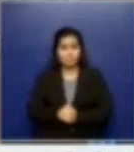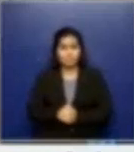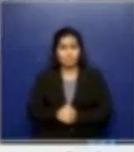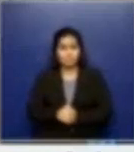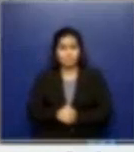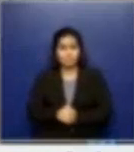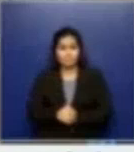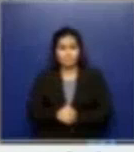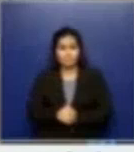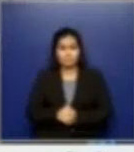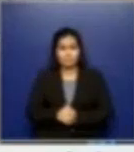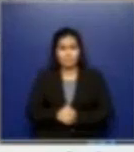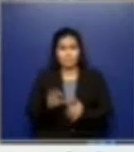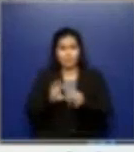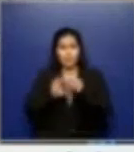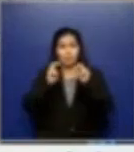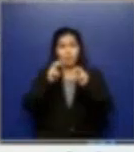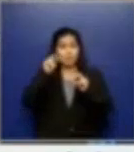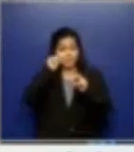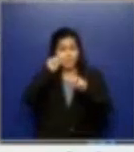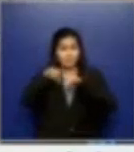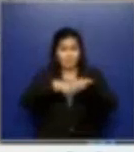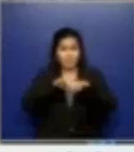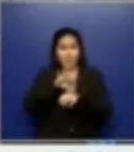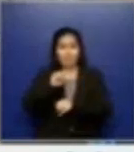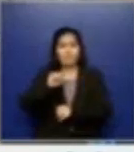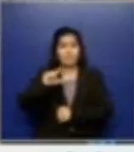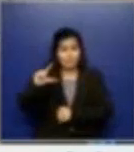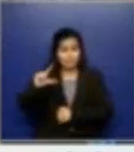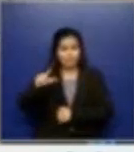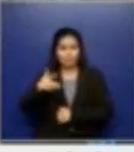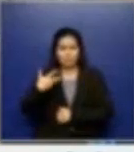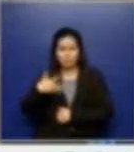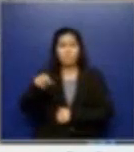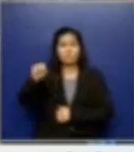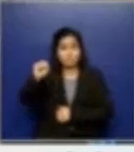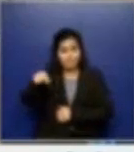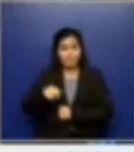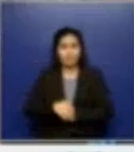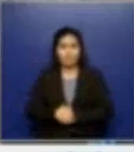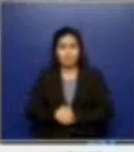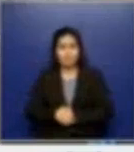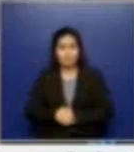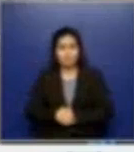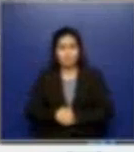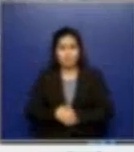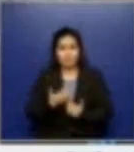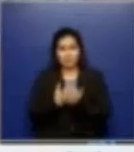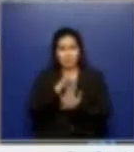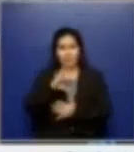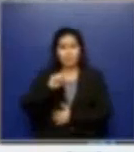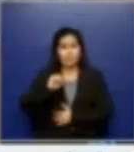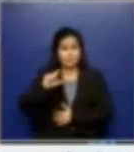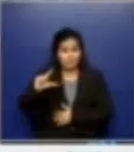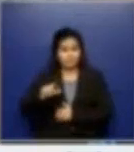500,000 ล้านนะท่านใช้ไปกับน้ำอ่ะท่านบอกว่าใช้ไปแล้วเยอะก็ถูกท่านใช้เยอะจริงไม่น้อยหรอกใครไป